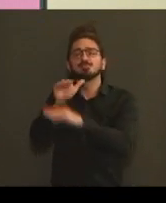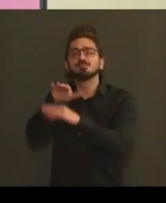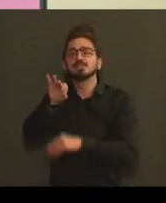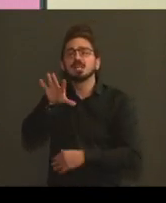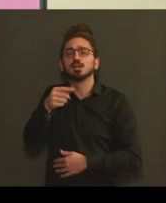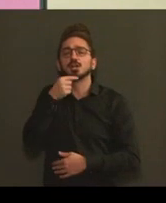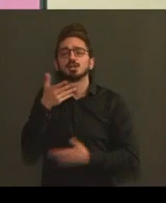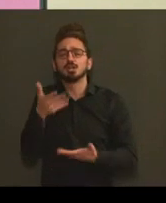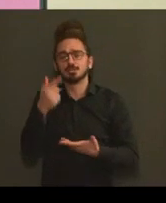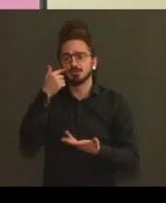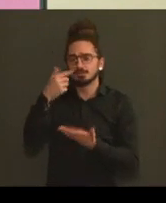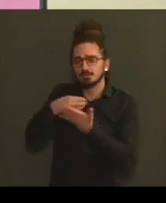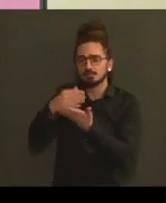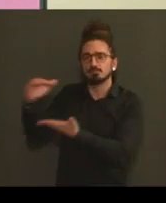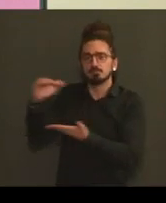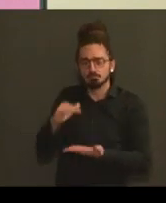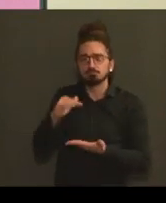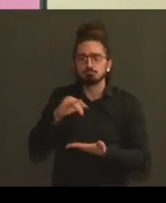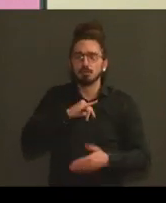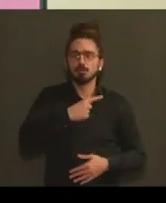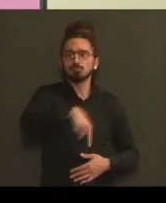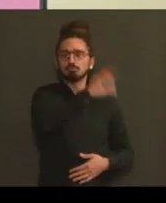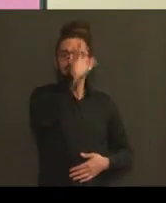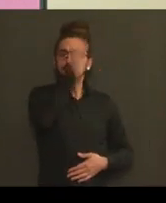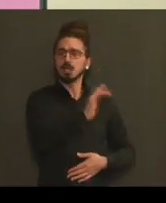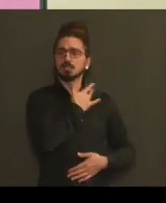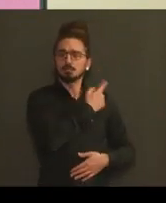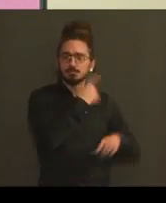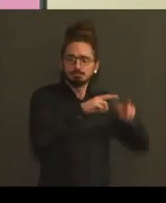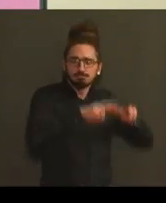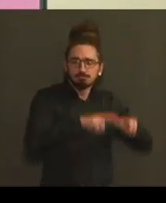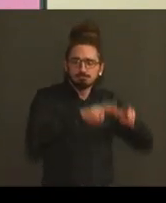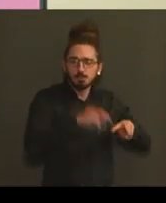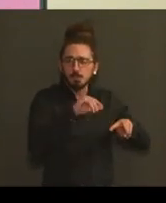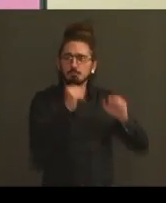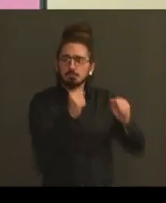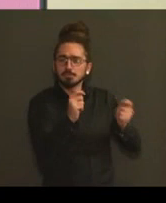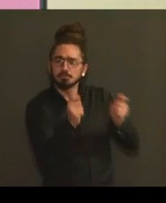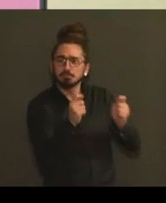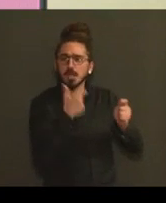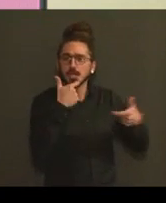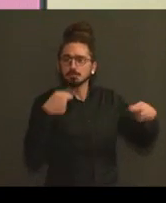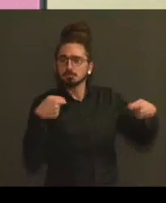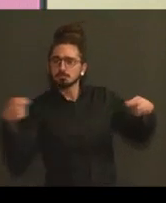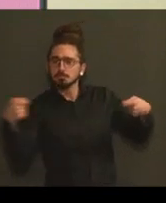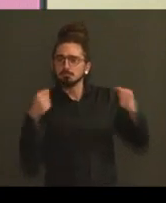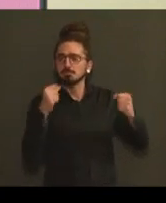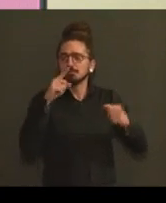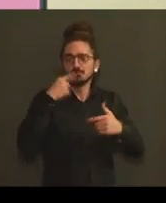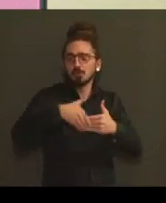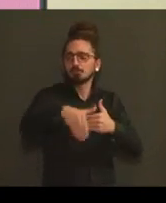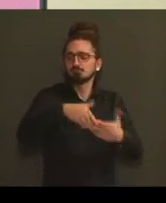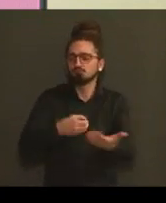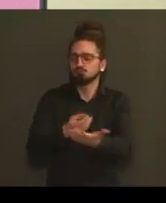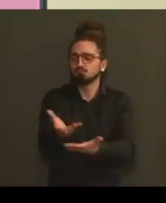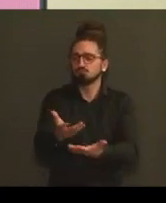bien sûr notre position et ceci vous sera alors communiqué. Il faut vraiment insister sur le fait que le principe